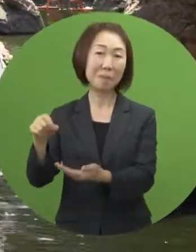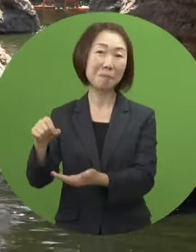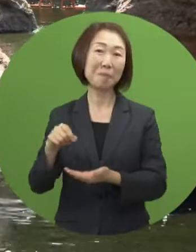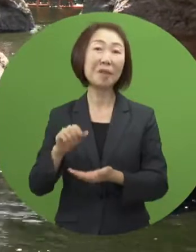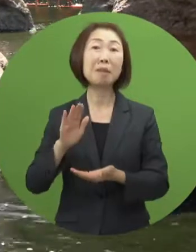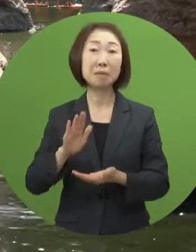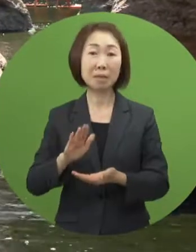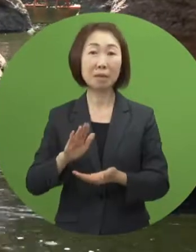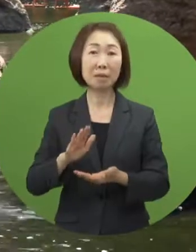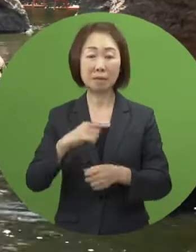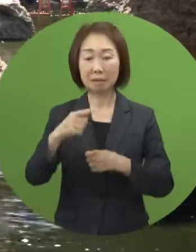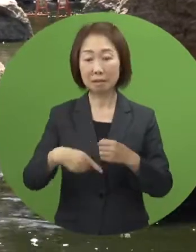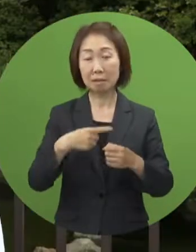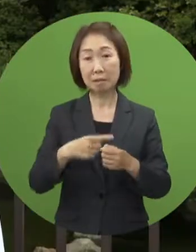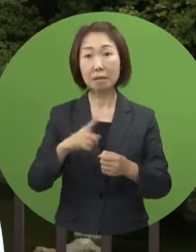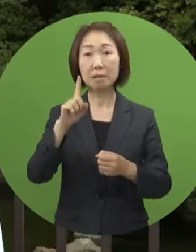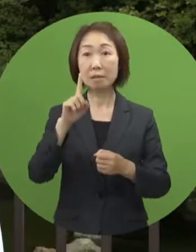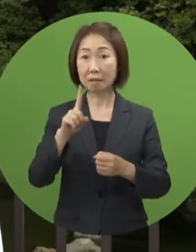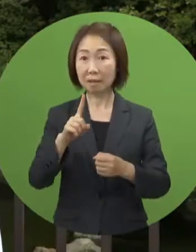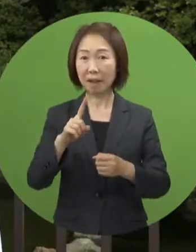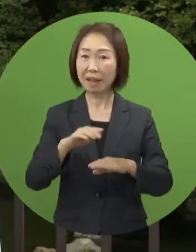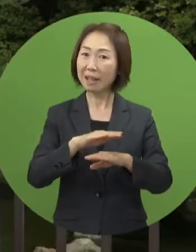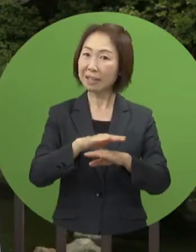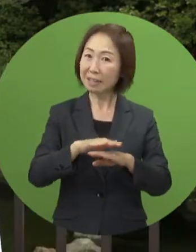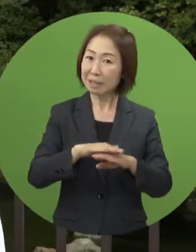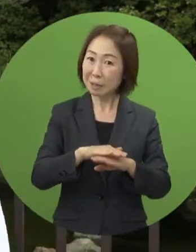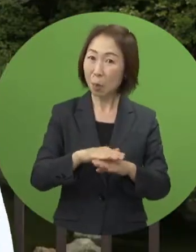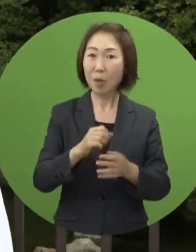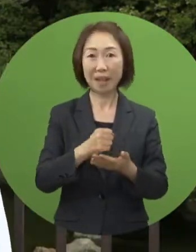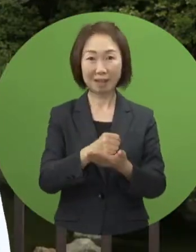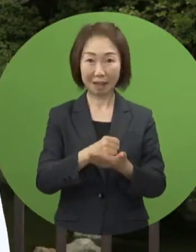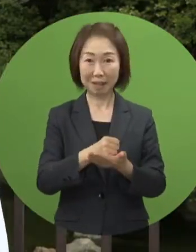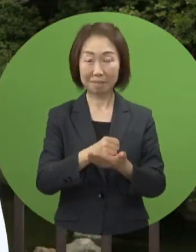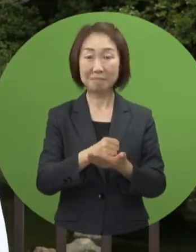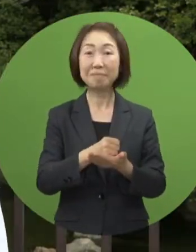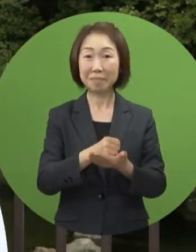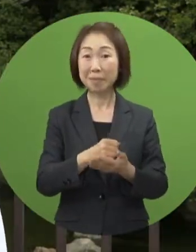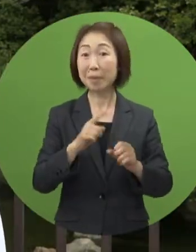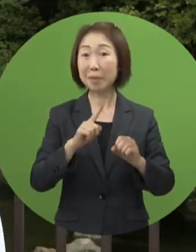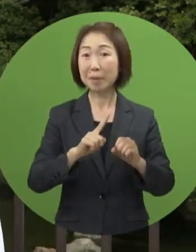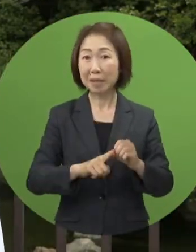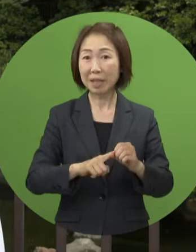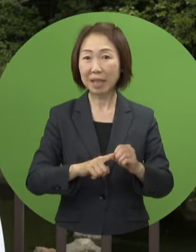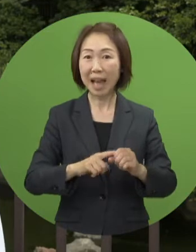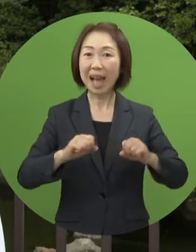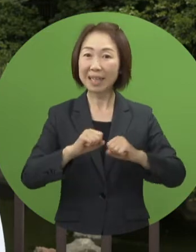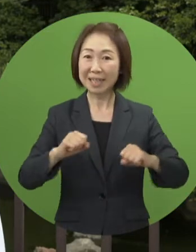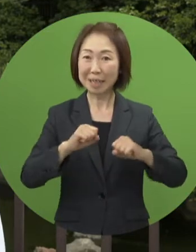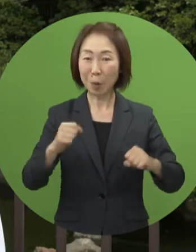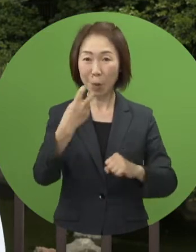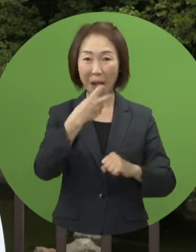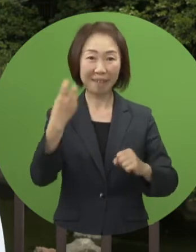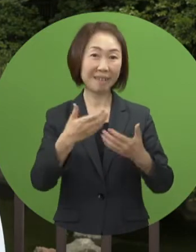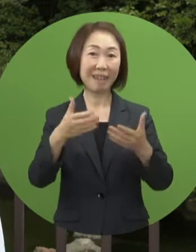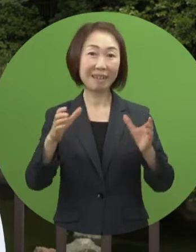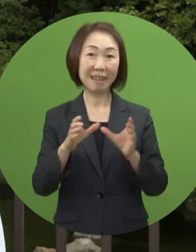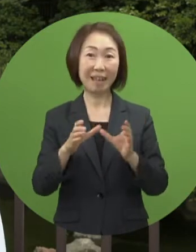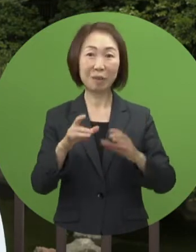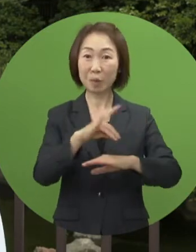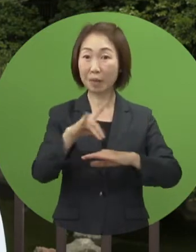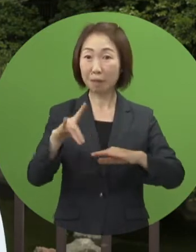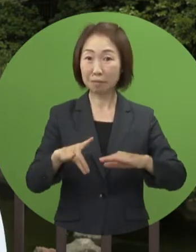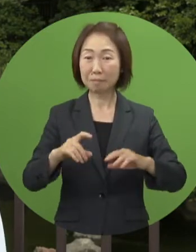、年に1回そういう貴重な機会を設けるという場で生き物発見隊という企画